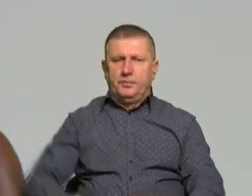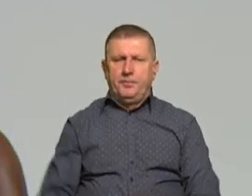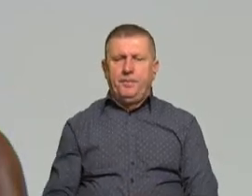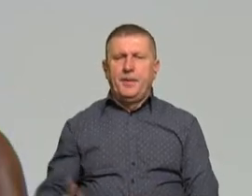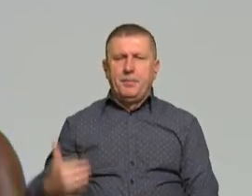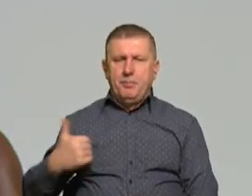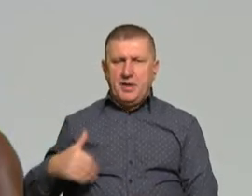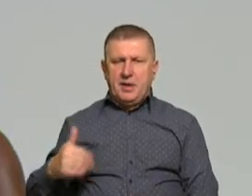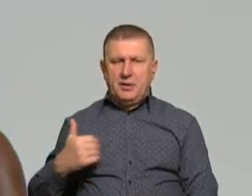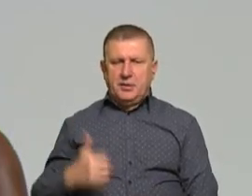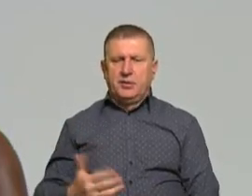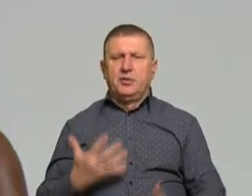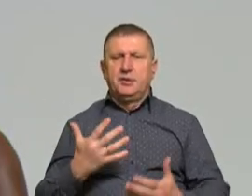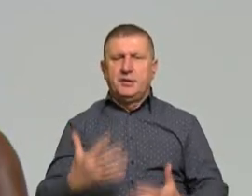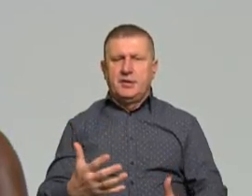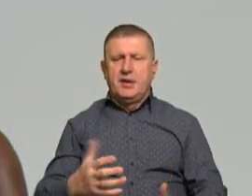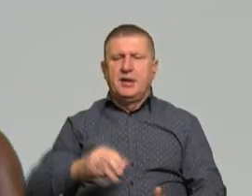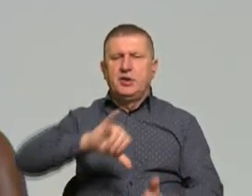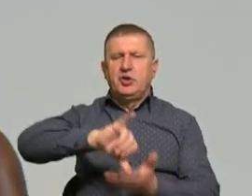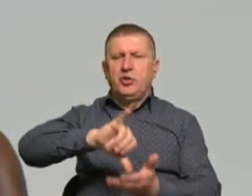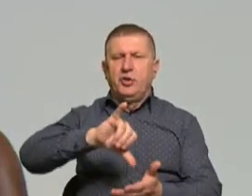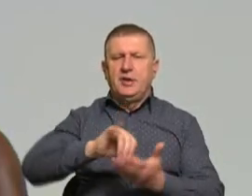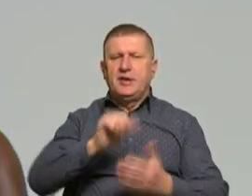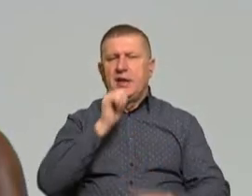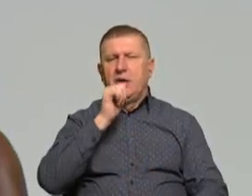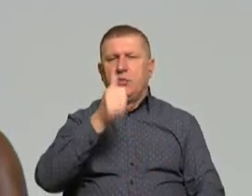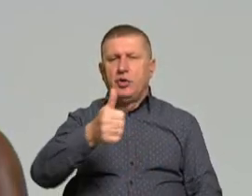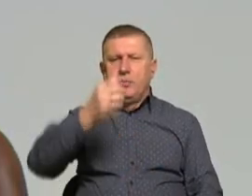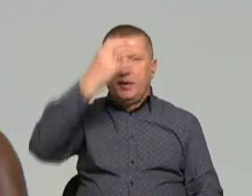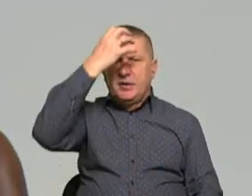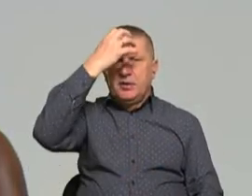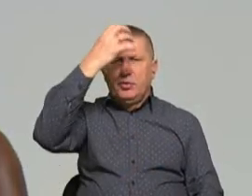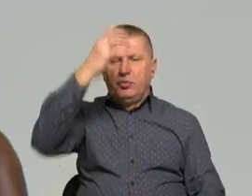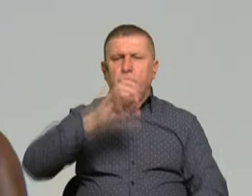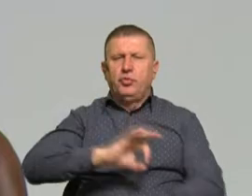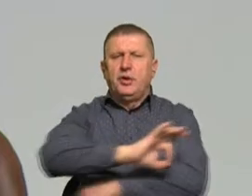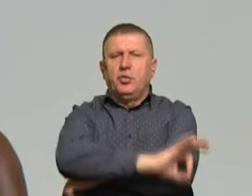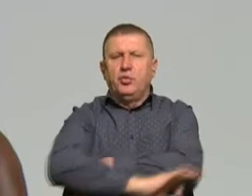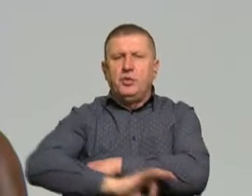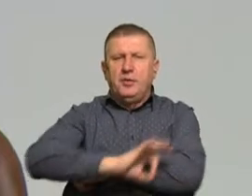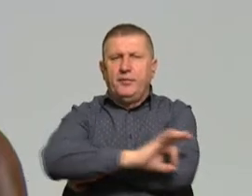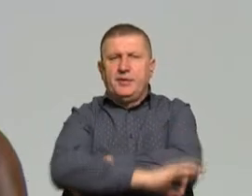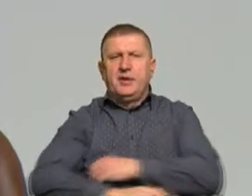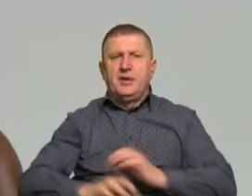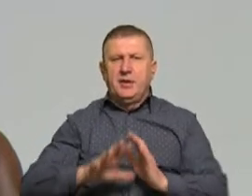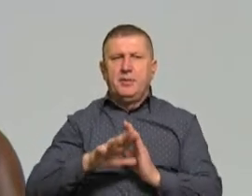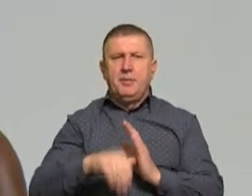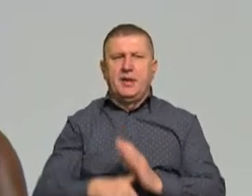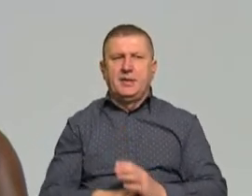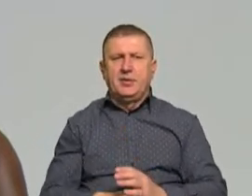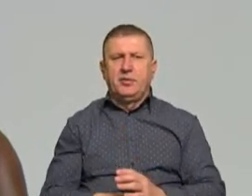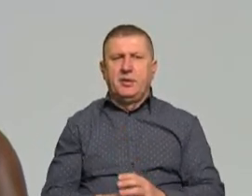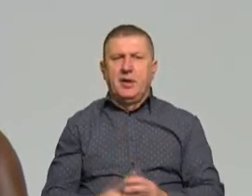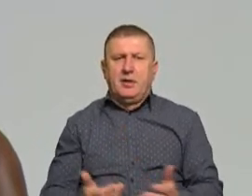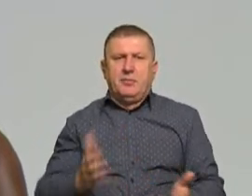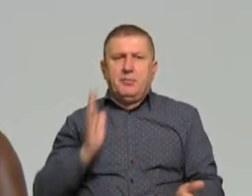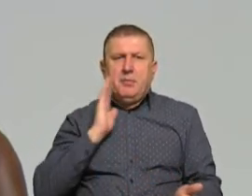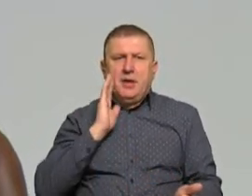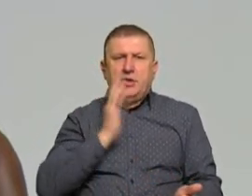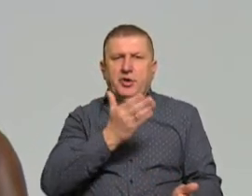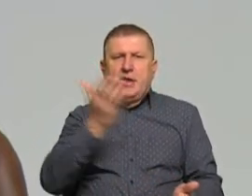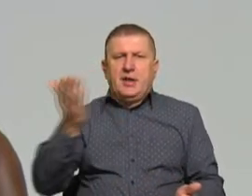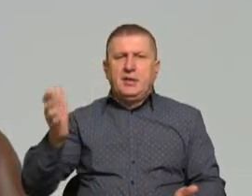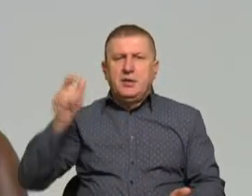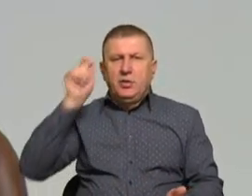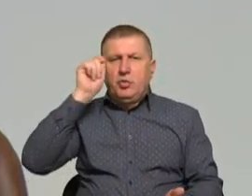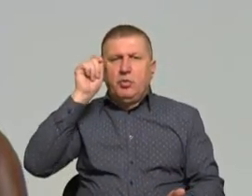do Europejskiej Stolicy Kultury. Chcemy być także miastem uniwersyteckim. No niestety mieszkańcy borykają się